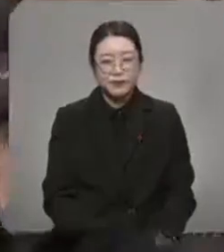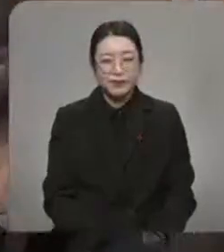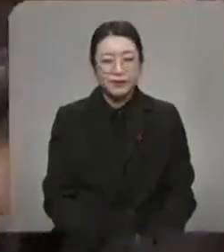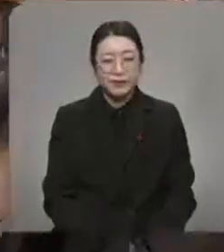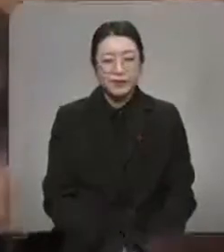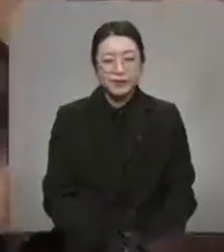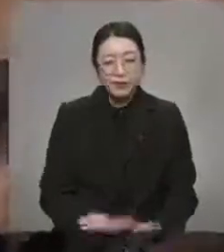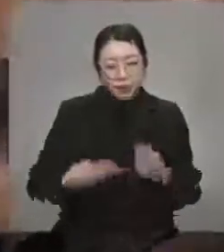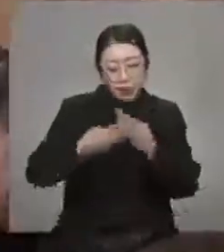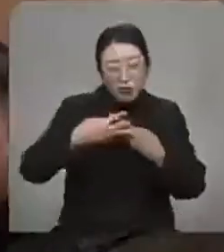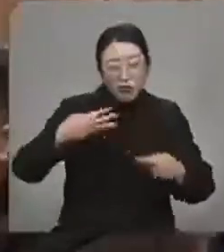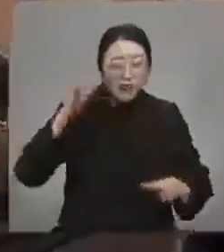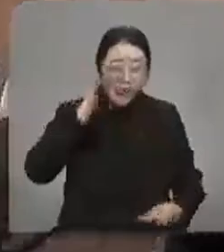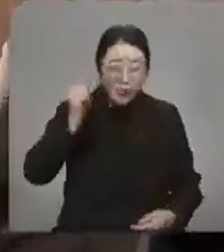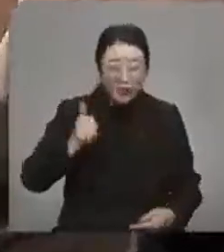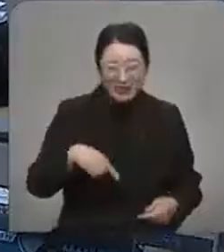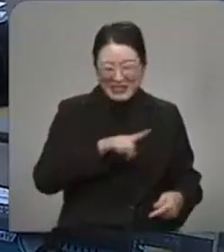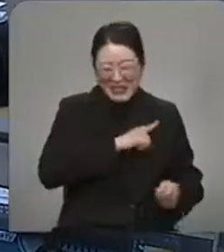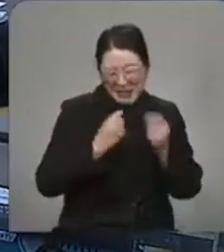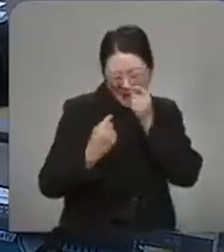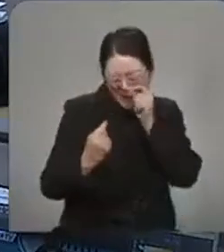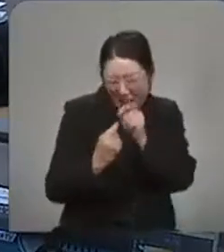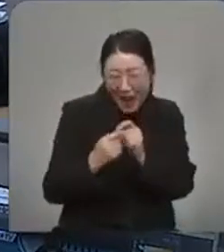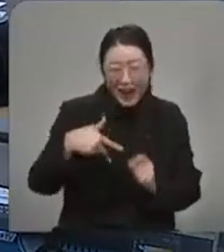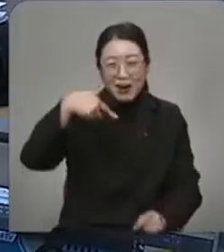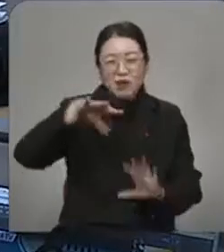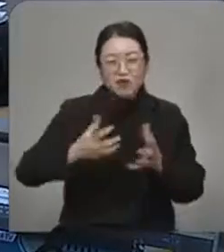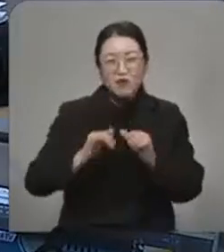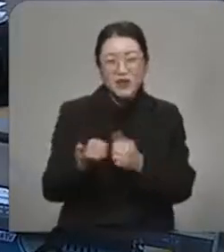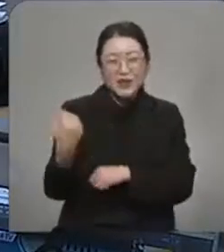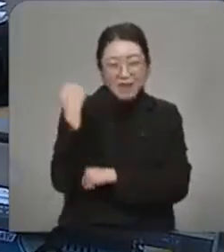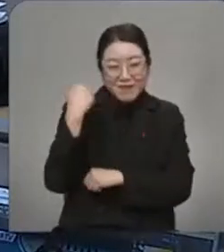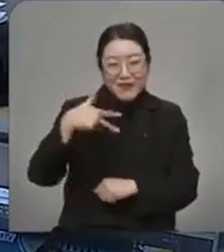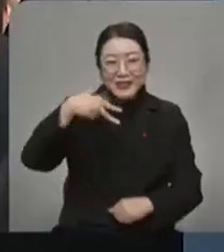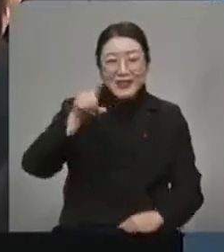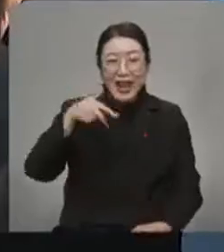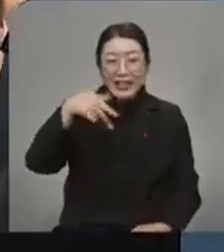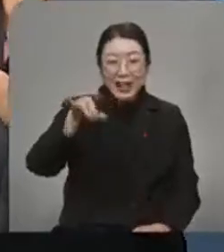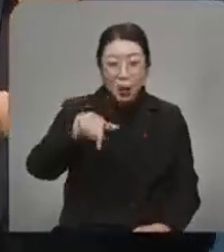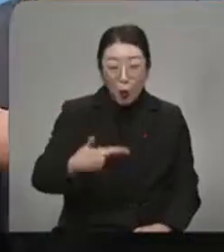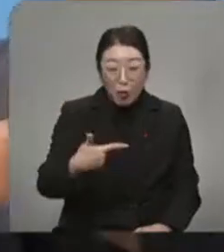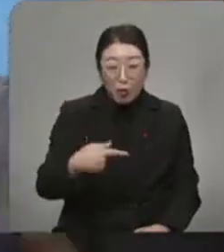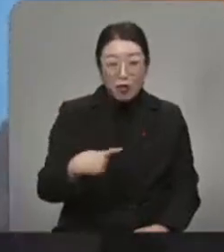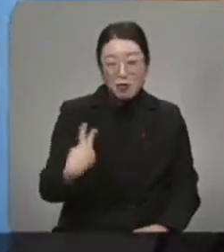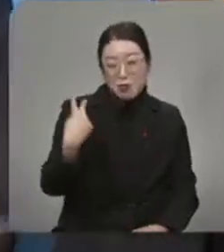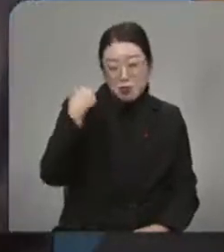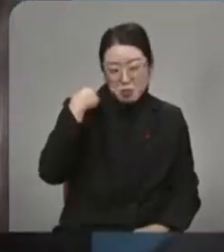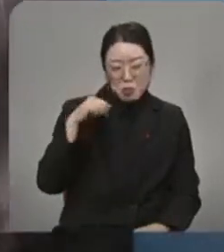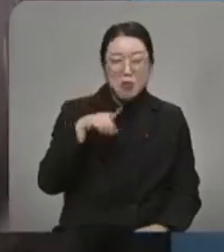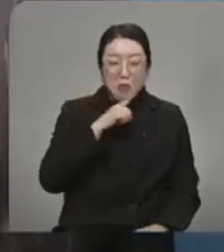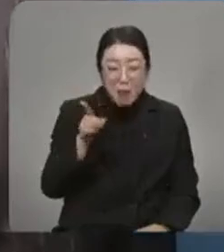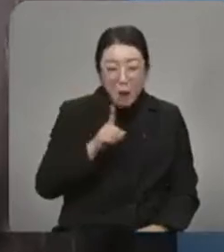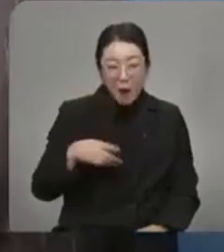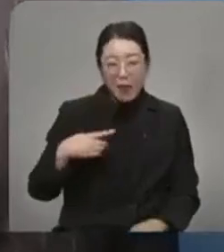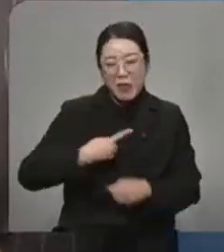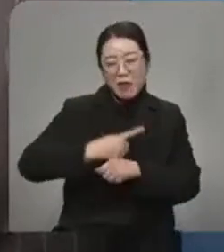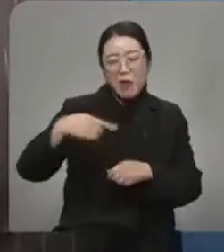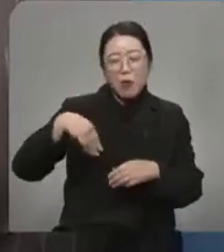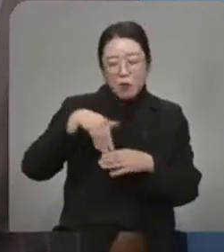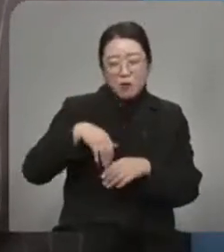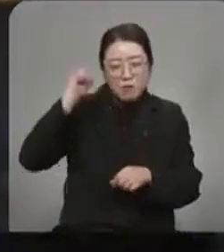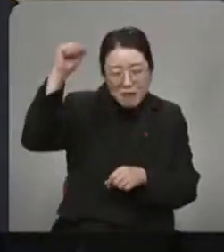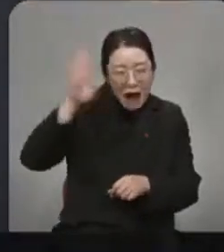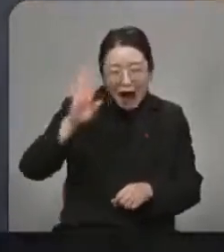윤성열 대통령 최측근으로 분류되는 국민의 힘 장재원 의원이 내년 총선 불출마를 선언한 지난